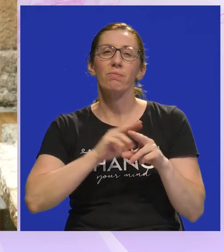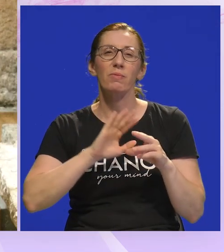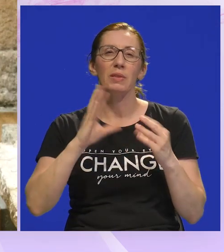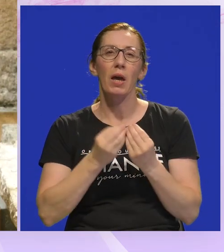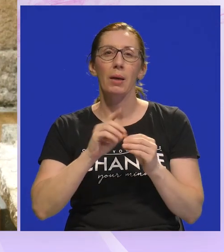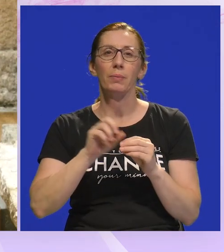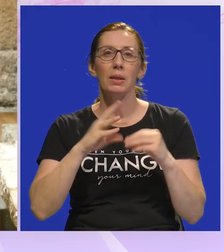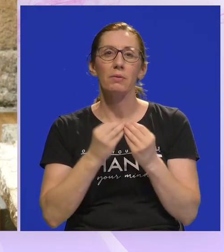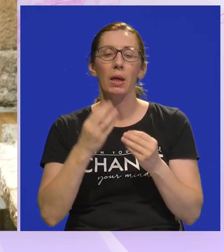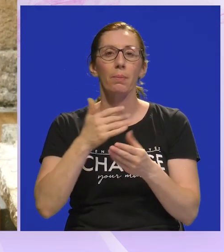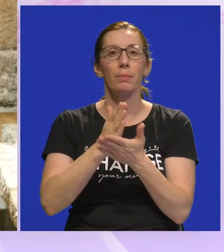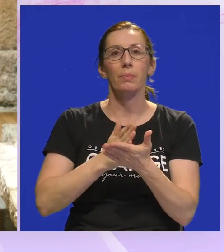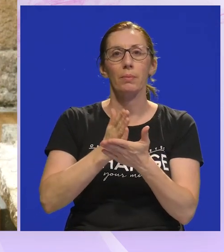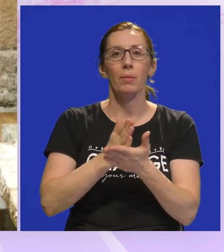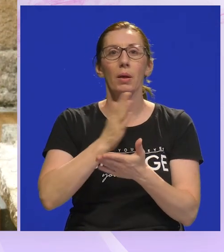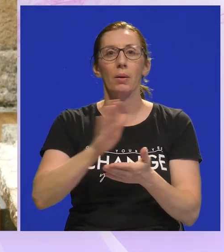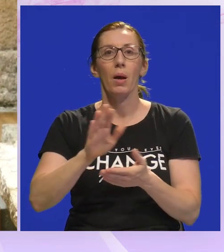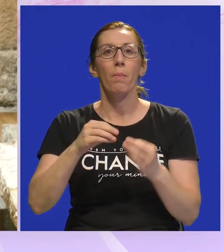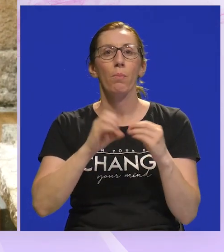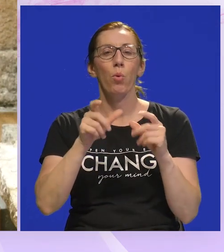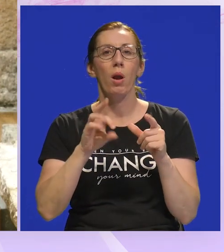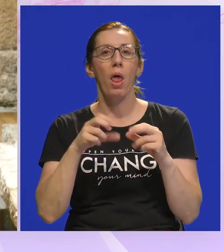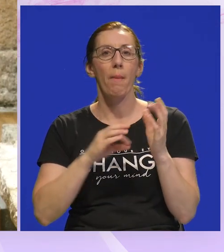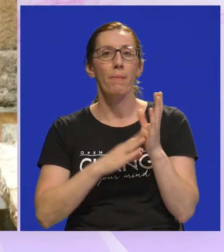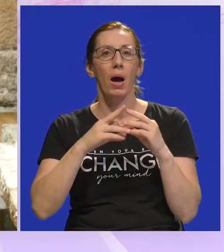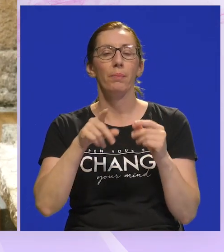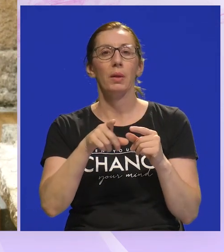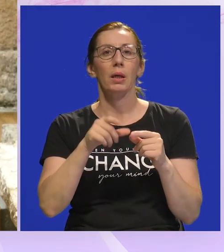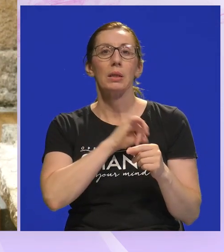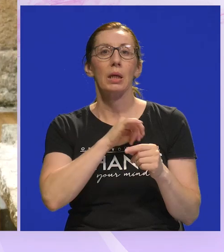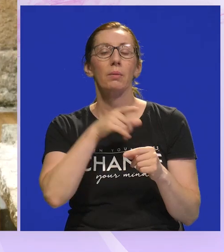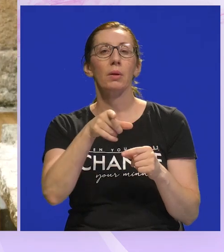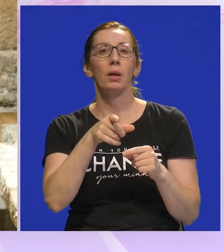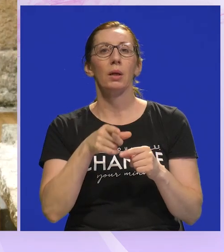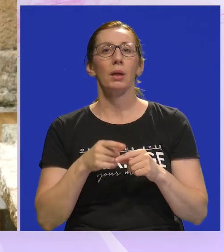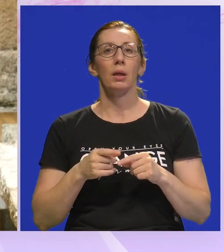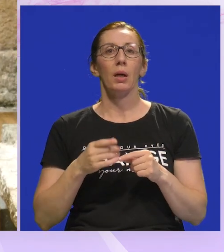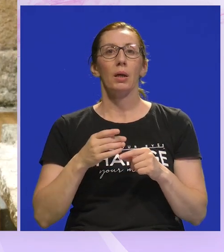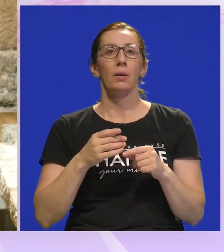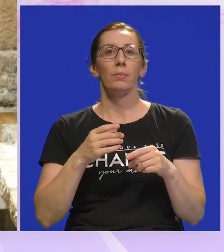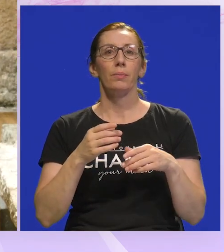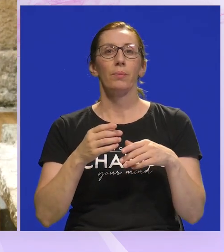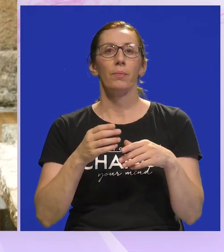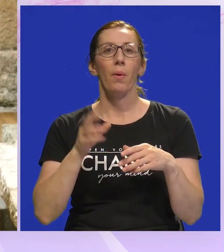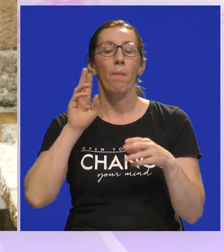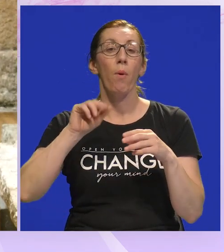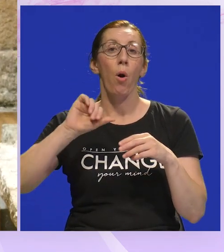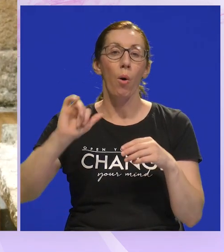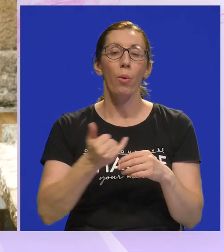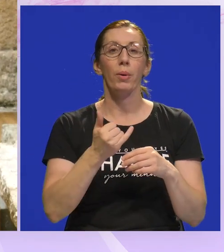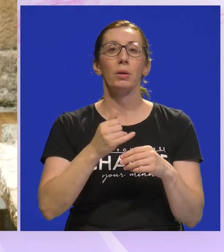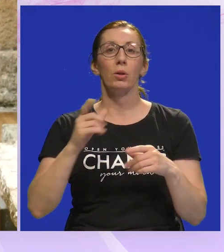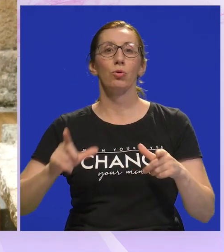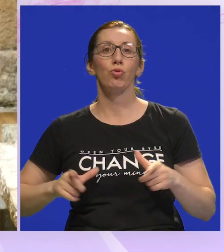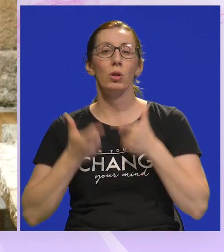ali prezentirano je dio materijala koji je nađen na burlama. Isto tako, ono što je zanimljivo je da smo